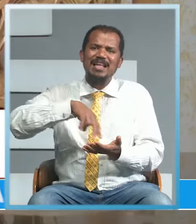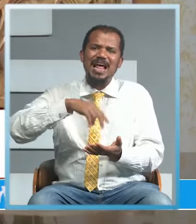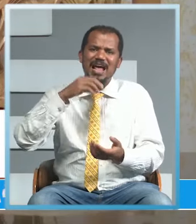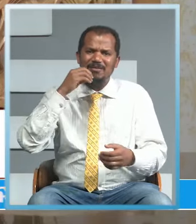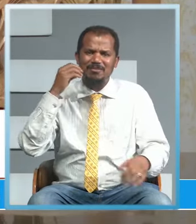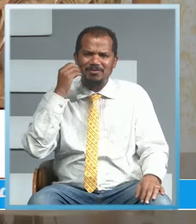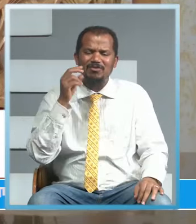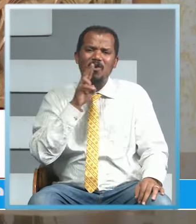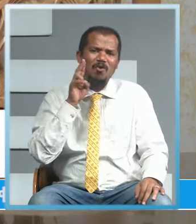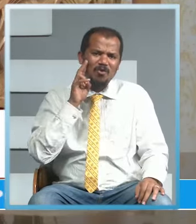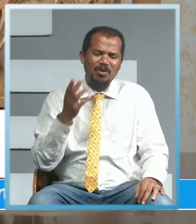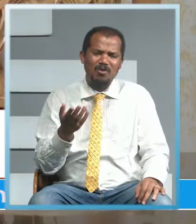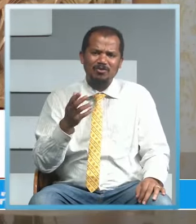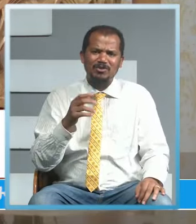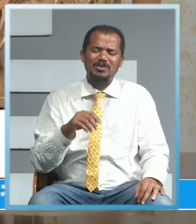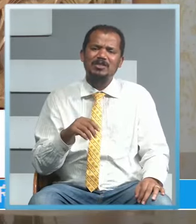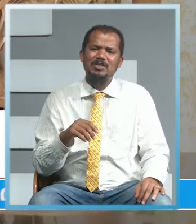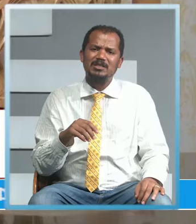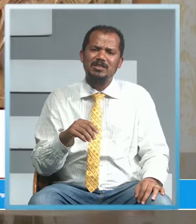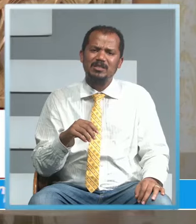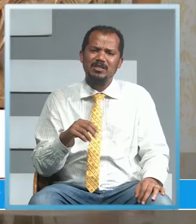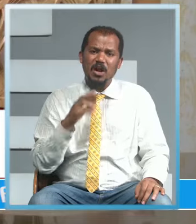ቤቶች፣ የሬስቶራንቶች፣ ሆቴሎች